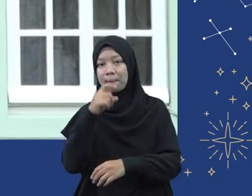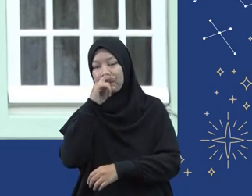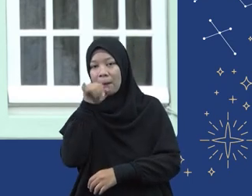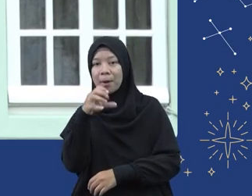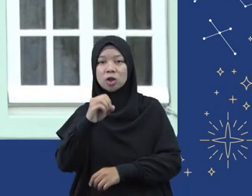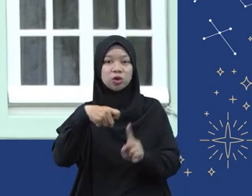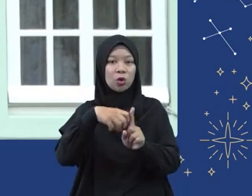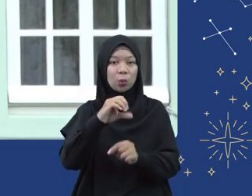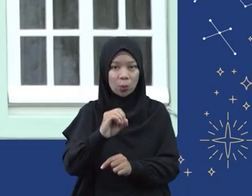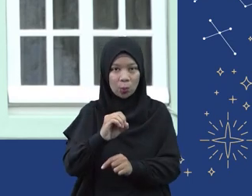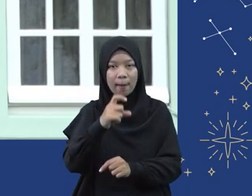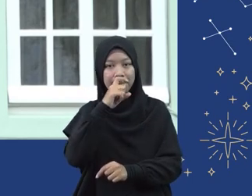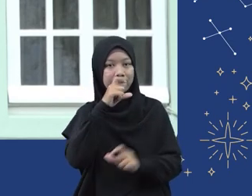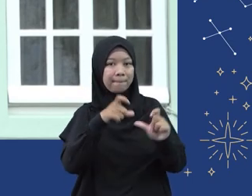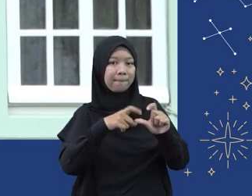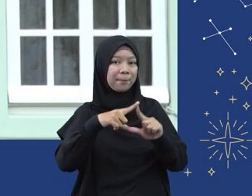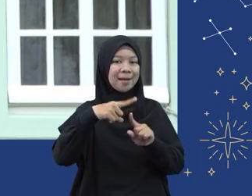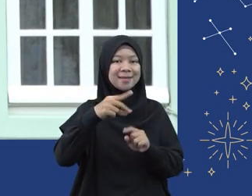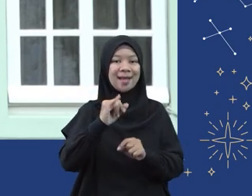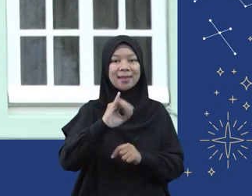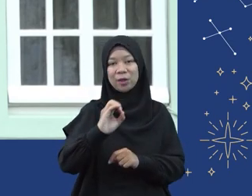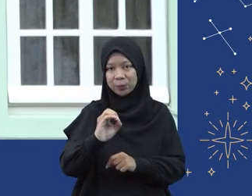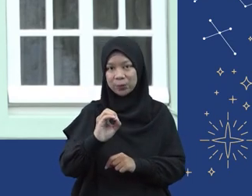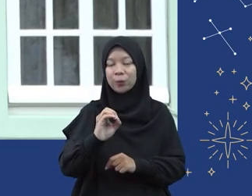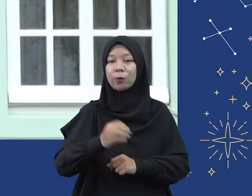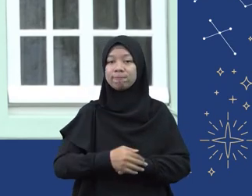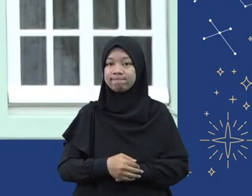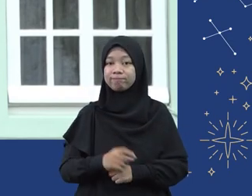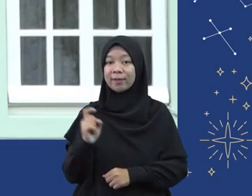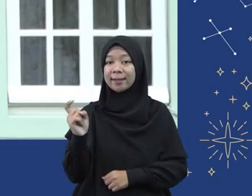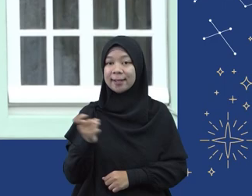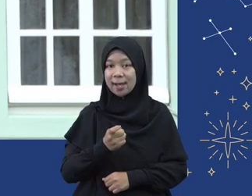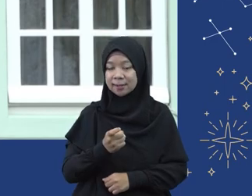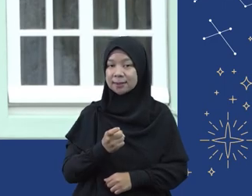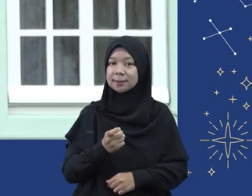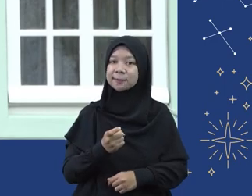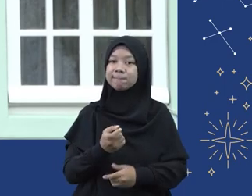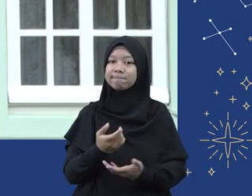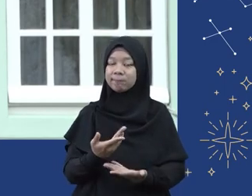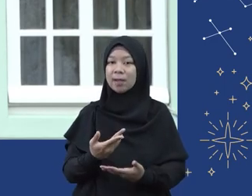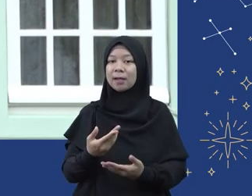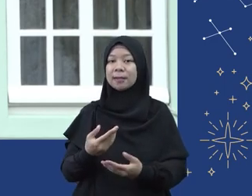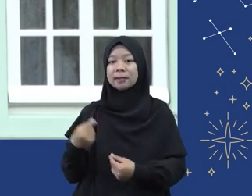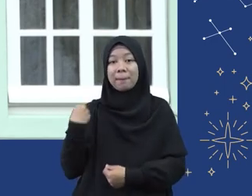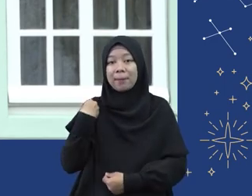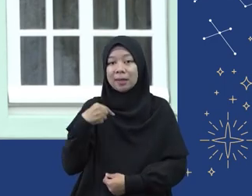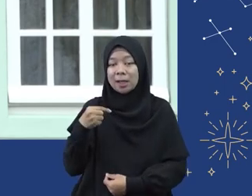Joko Pak Satrio dari info